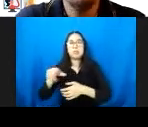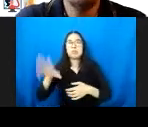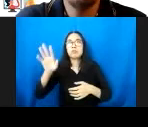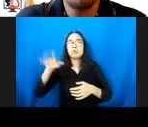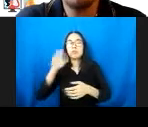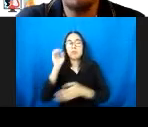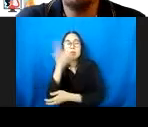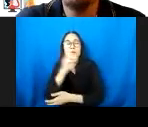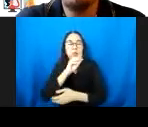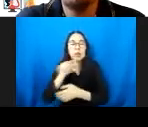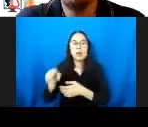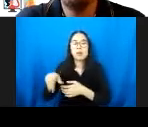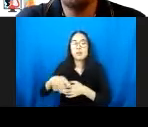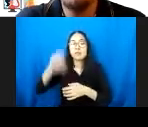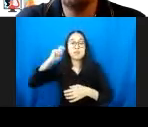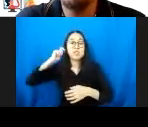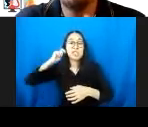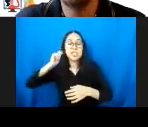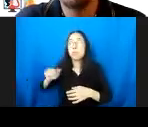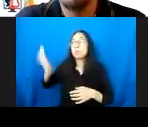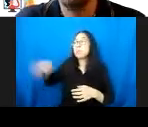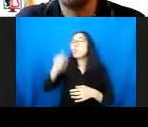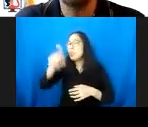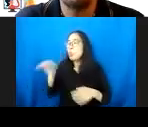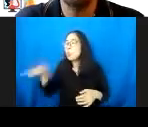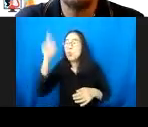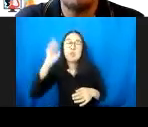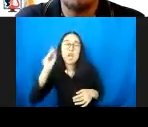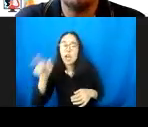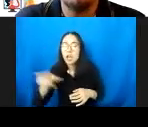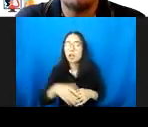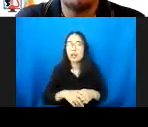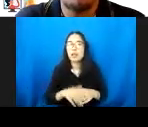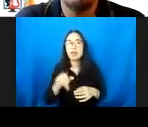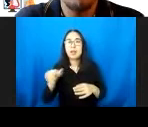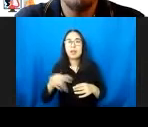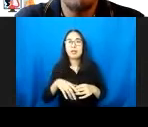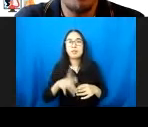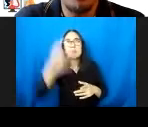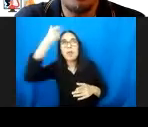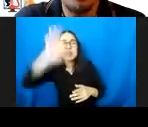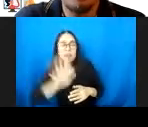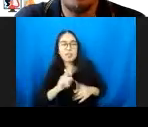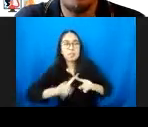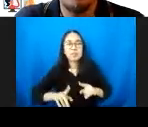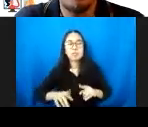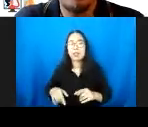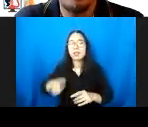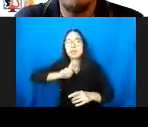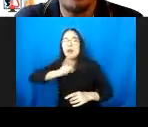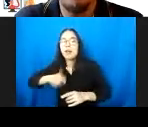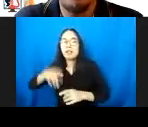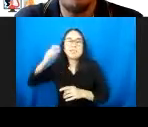dengerin, tuh Pak harus kayak gitu dong, tuh Pak begini begitu dan sebagainya. Bukannya belajar malah dimarahin sama istrinya. Mungkin bisa ke next